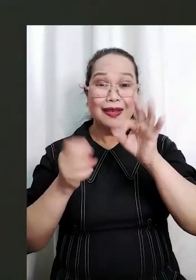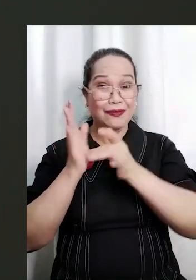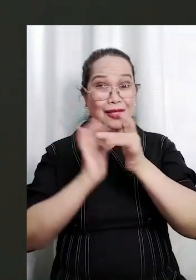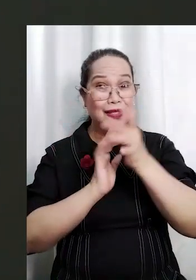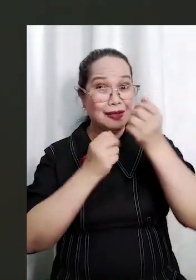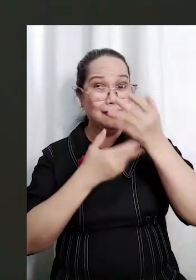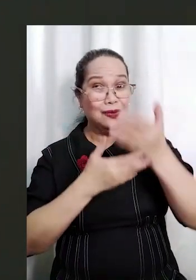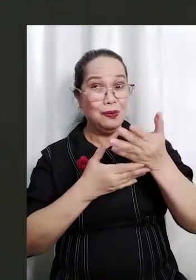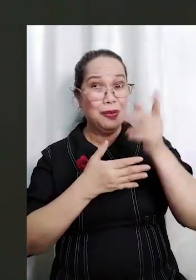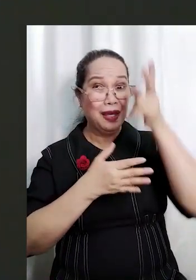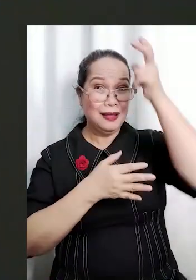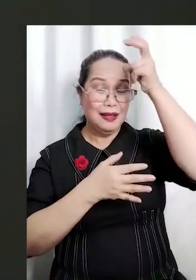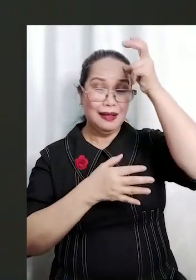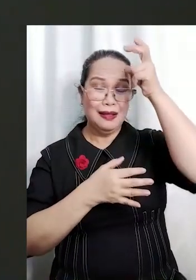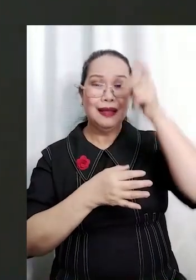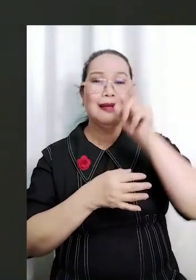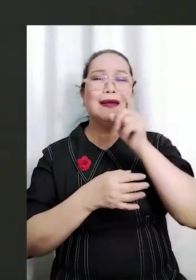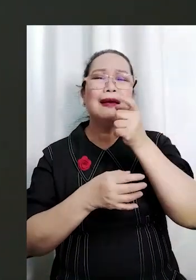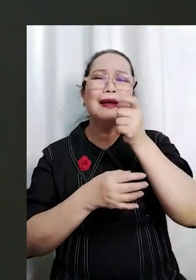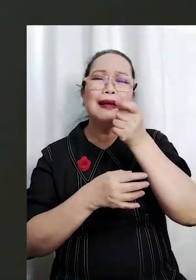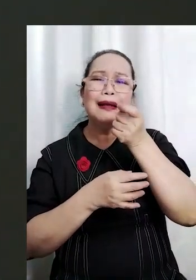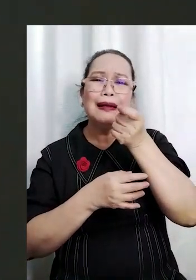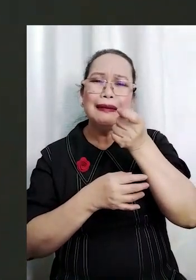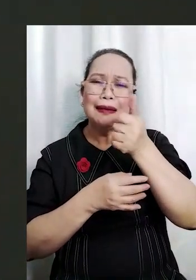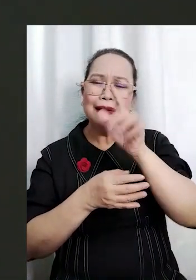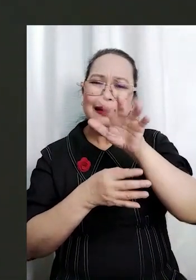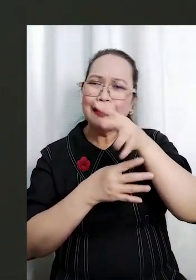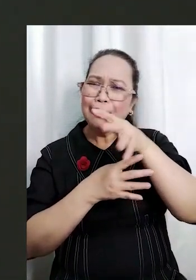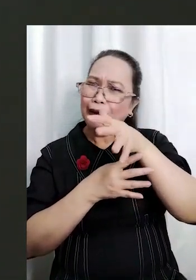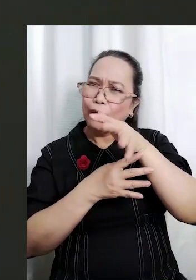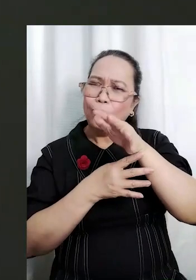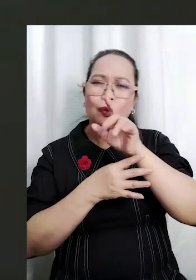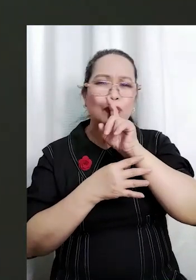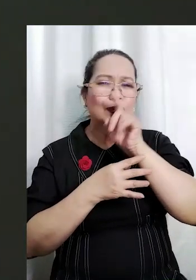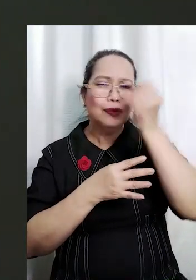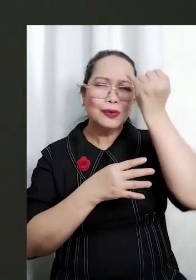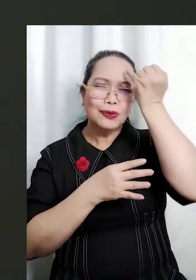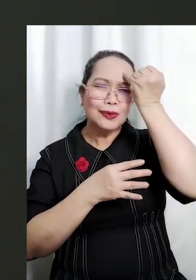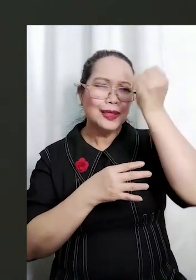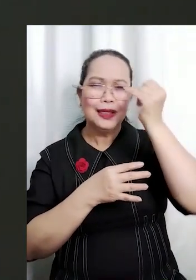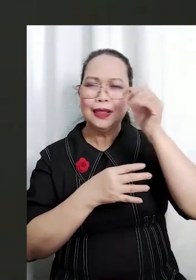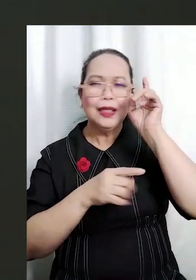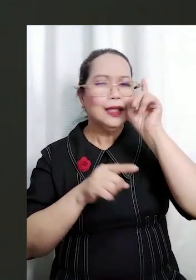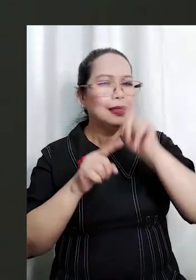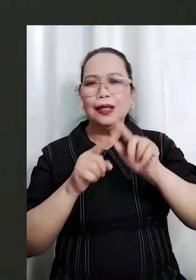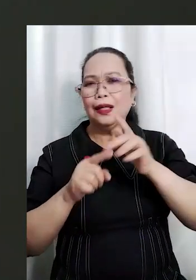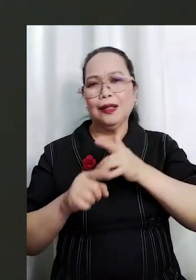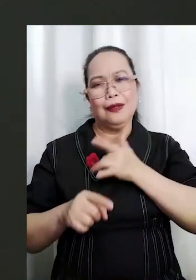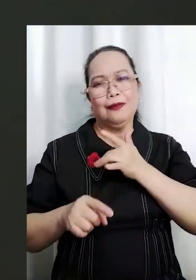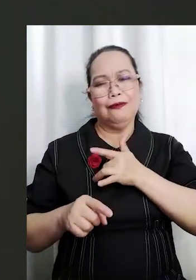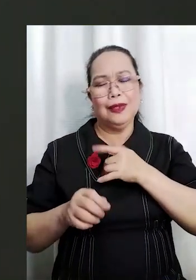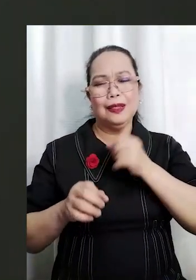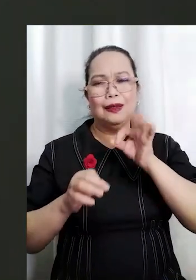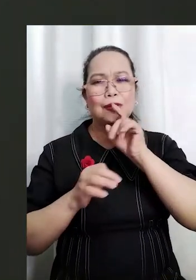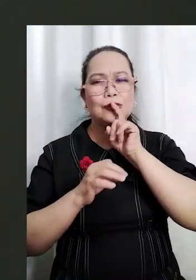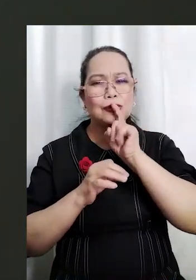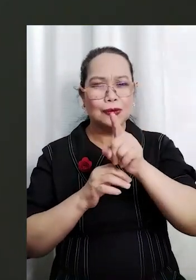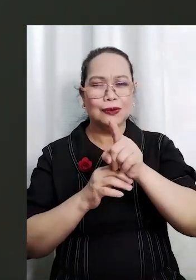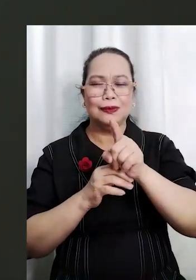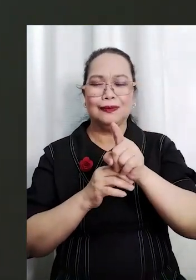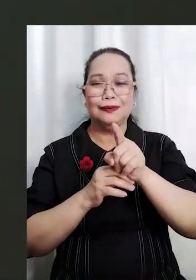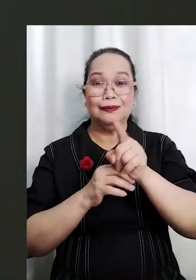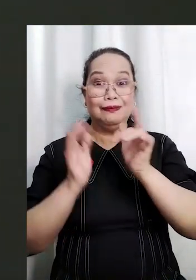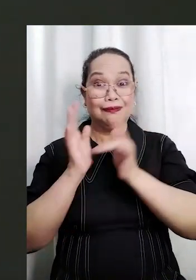at kinain niya? Alam mo, very very subtle yung attack ng devil na ito. In other words, if Jesus did